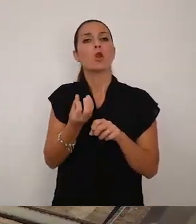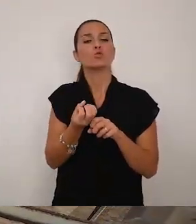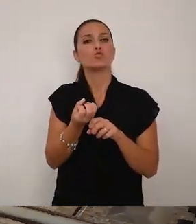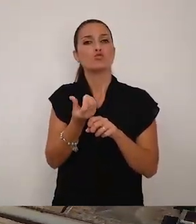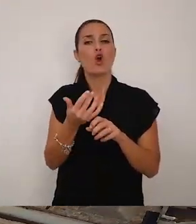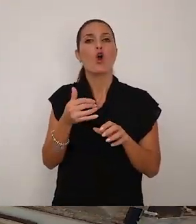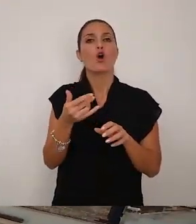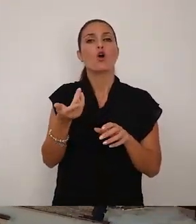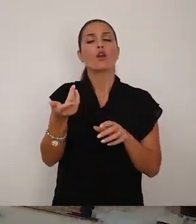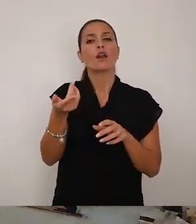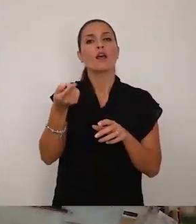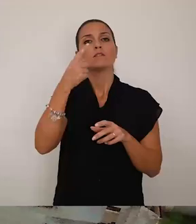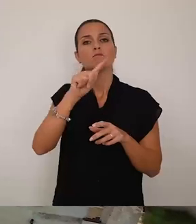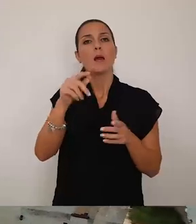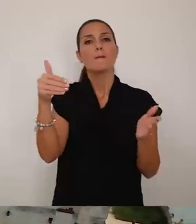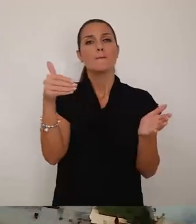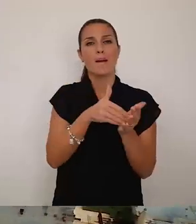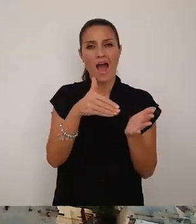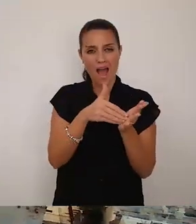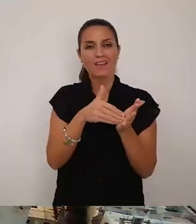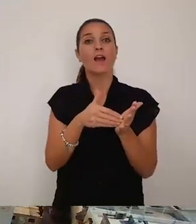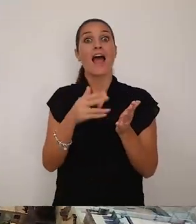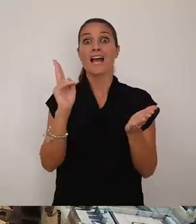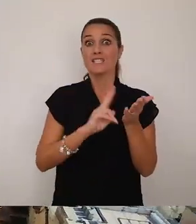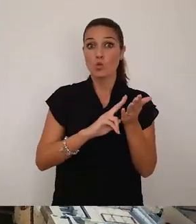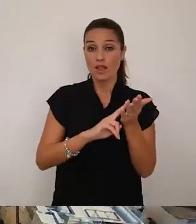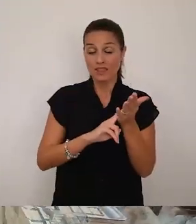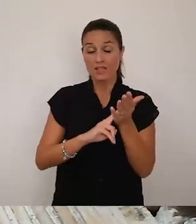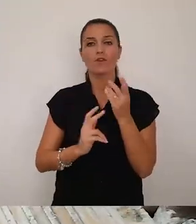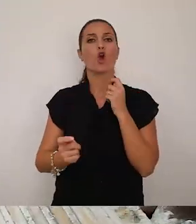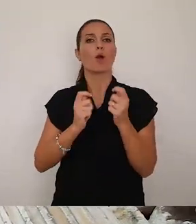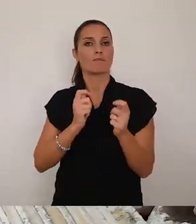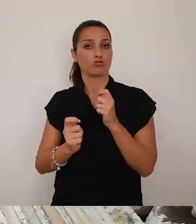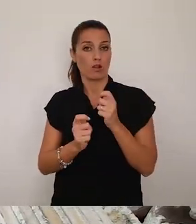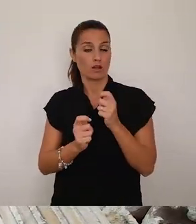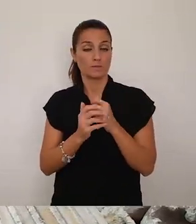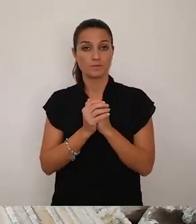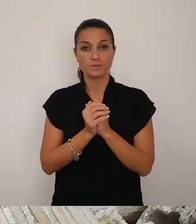modo nell'offerta di servizi bancari, assicurativi e commerciali.